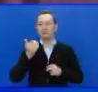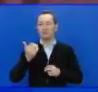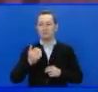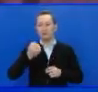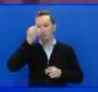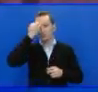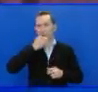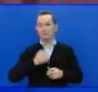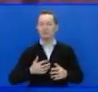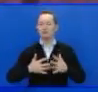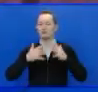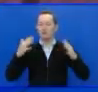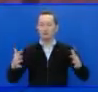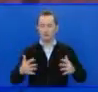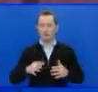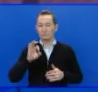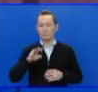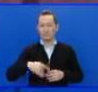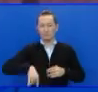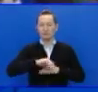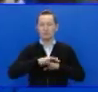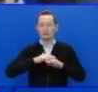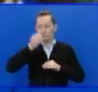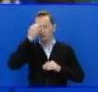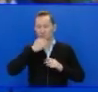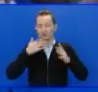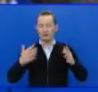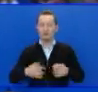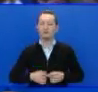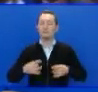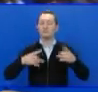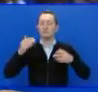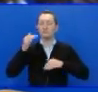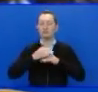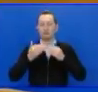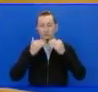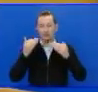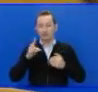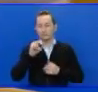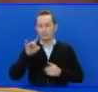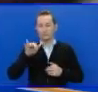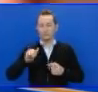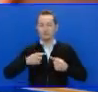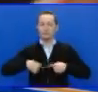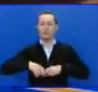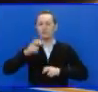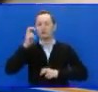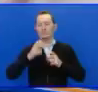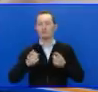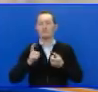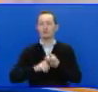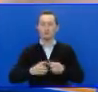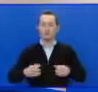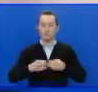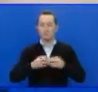ұжымына үлкен елдің атынан алғыстар айтамыз. Мерекелік кеш соңында Қаратау жауапкершілігі шектеулі серіктестігінің